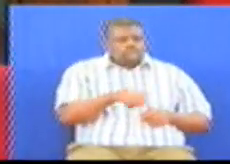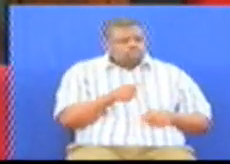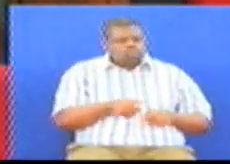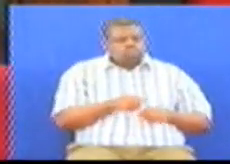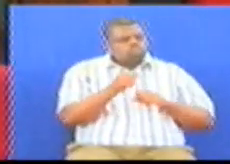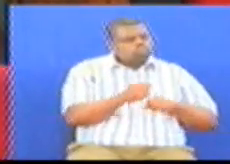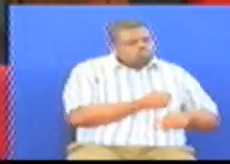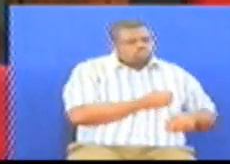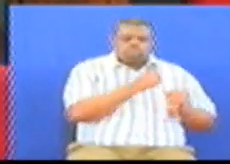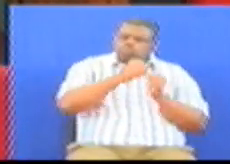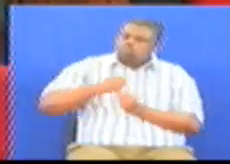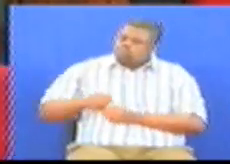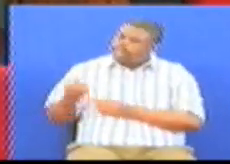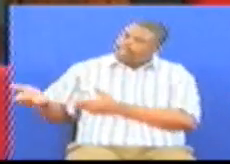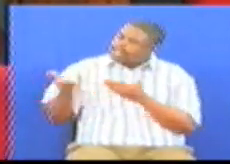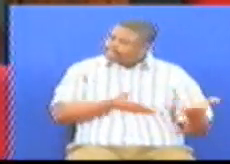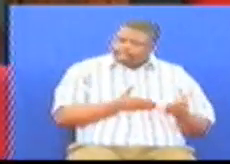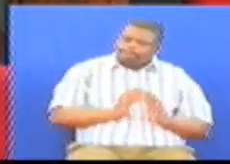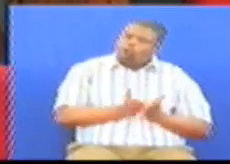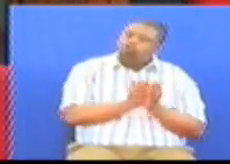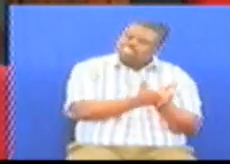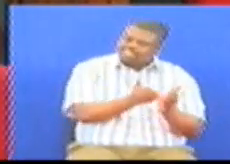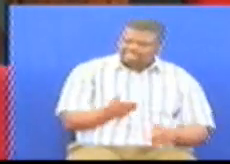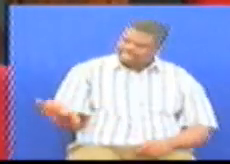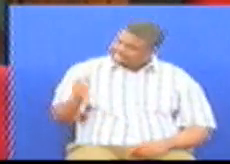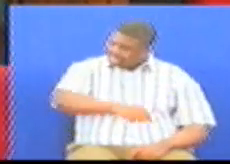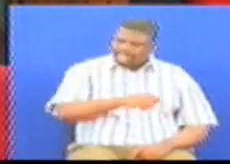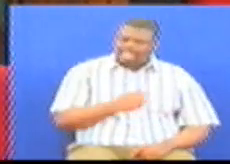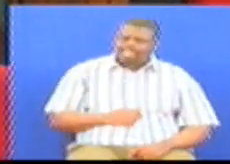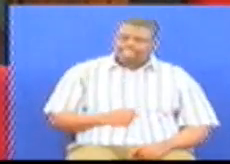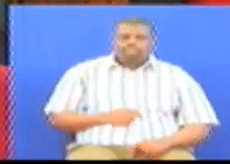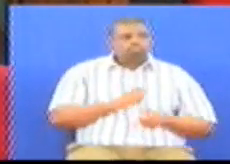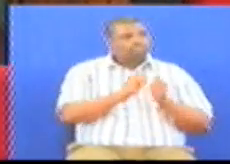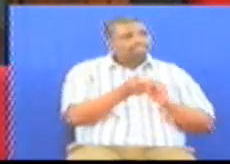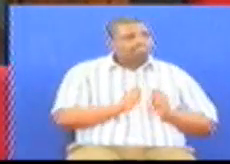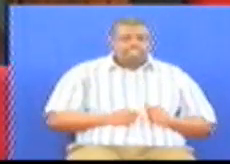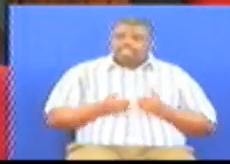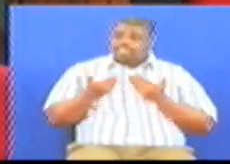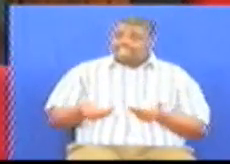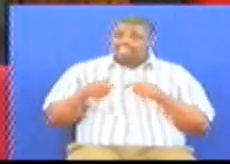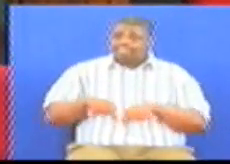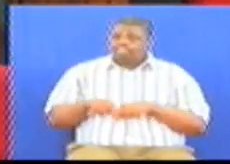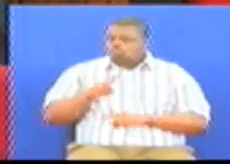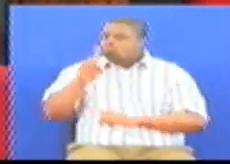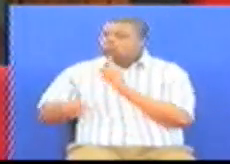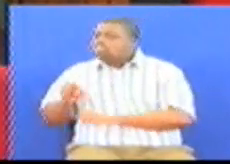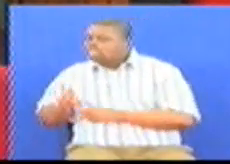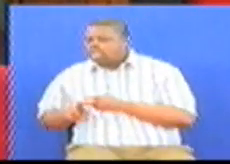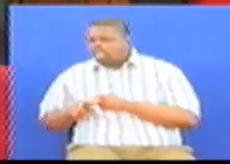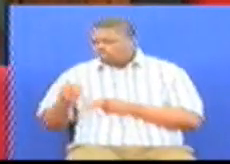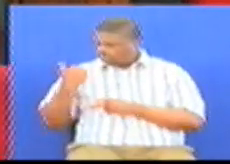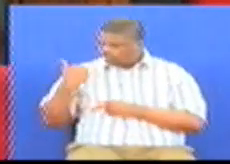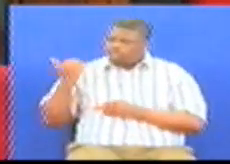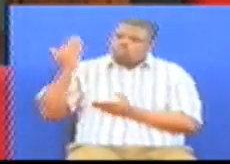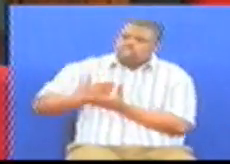Tupeni boti, kama hatuwezi basi kuenda kurekebisha hizo barabara kwa sasa, kwa sababu kila tukiuliza tunaambiwa kwamba, na ni kweli